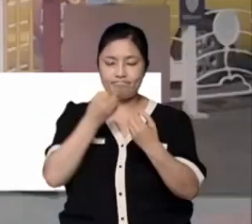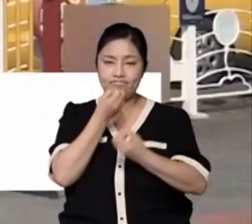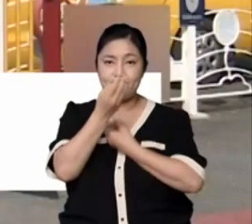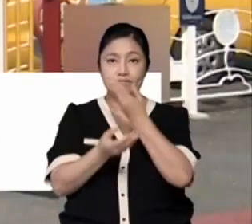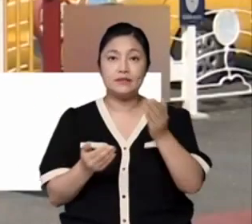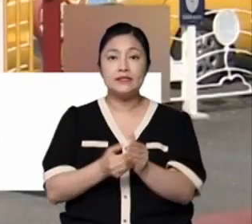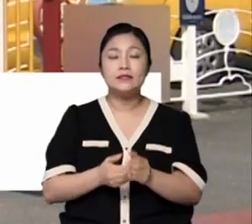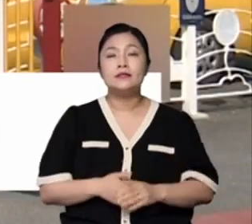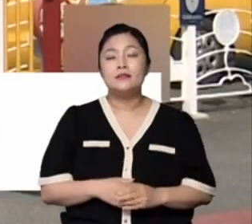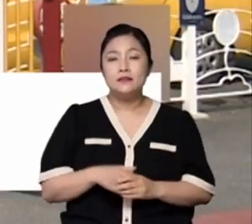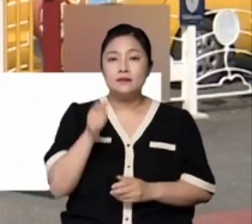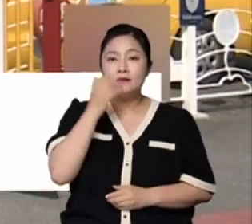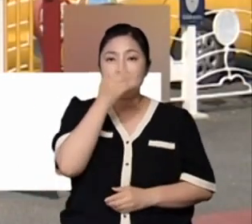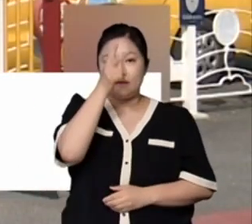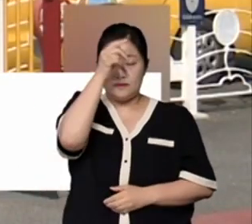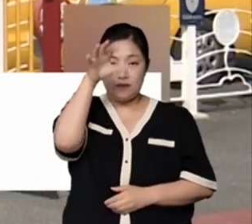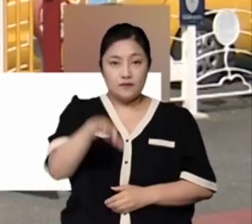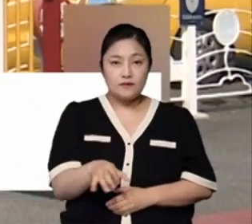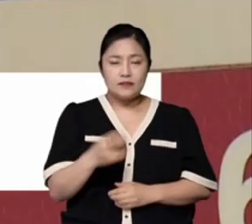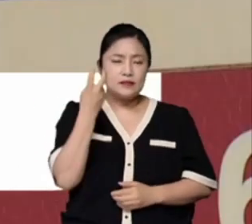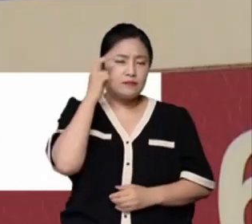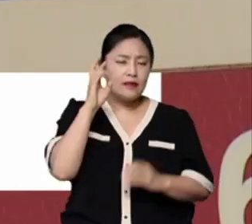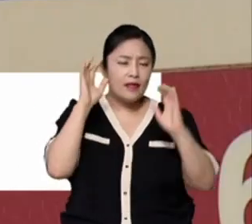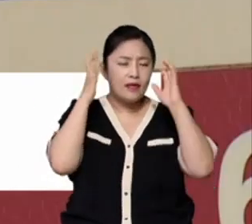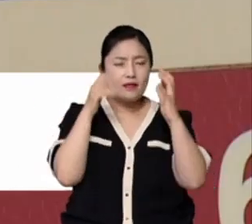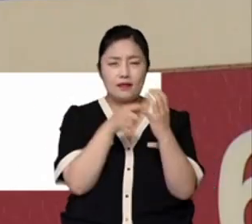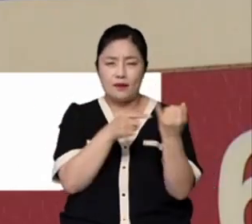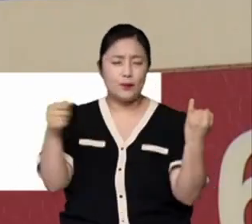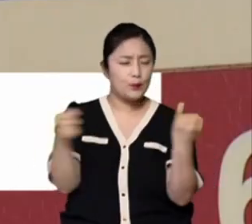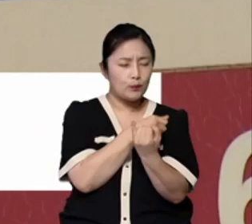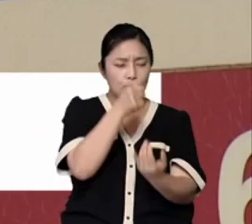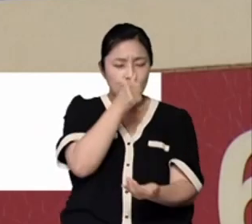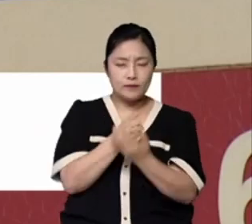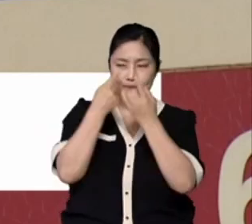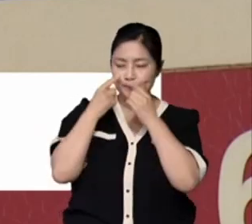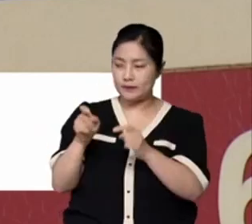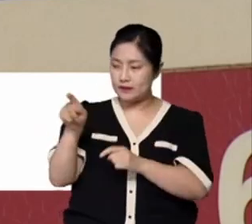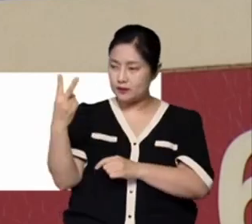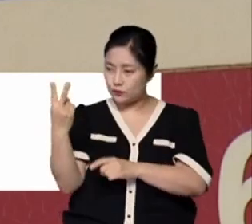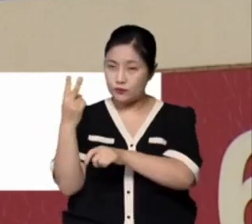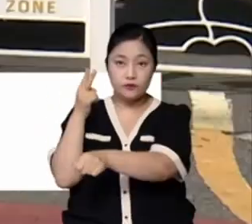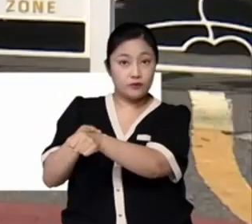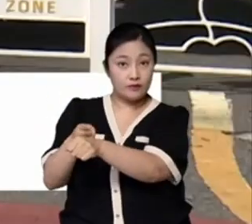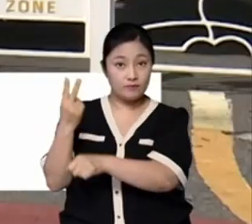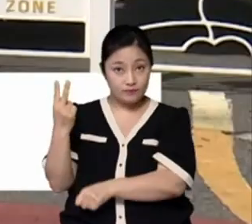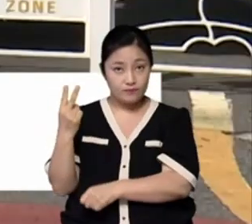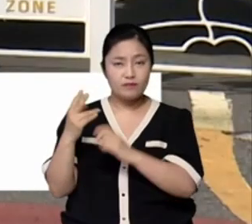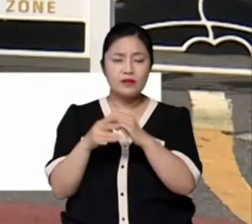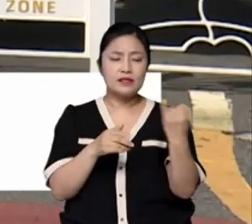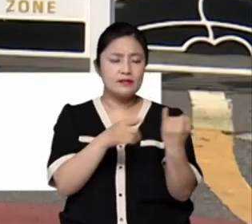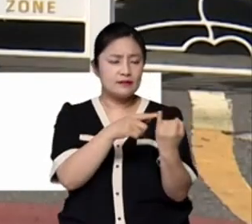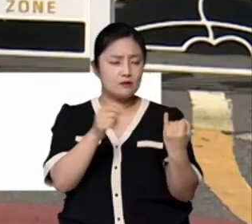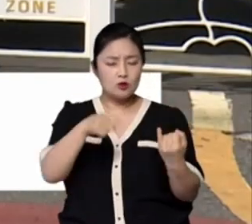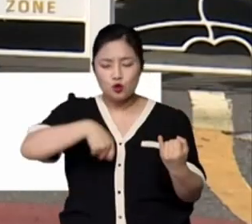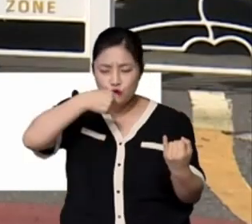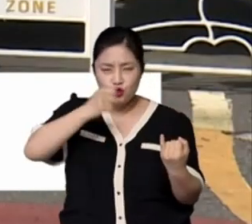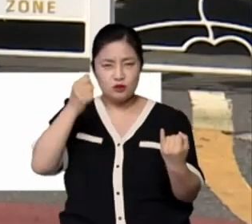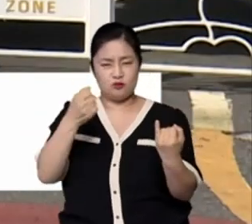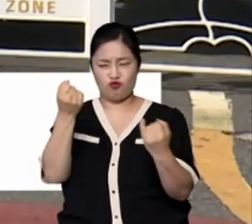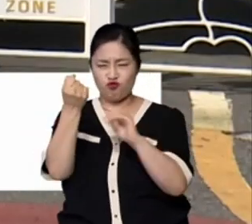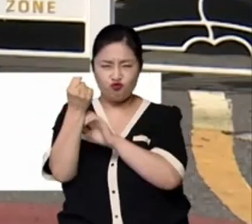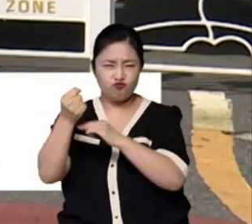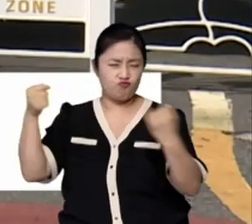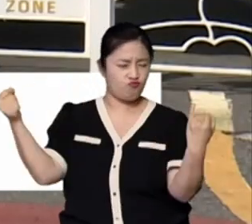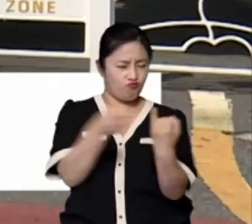시인했습니다. 여수경찰서는 20개월 김모양 폭행 혐의를 받고 있는 두 보육교사가 김양을 숟가락과 주먹